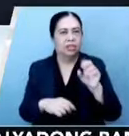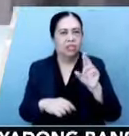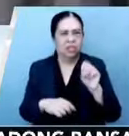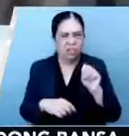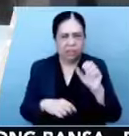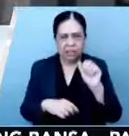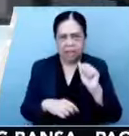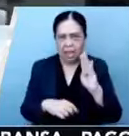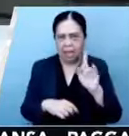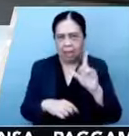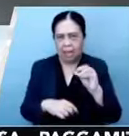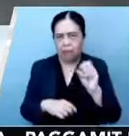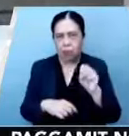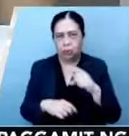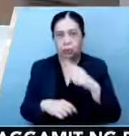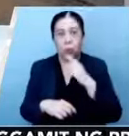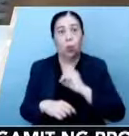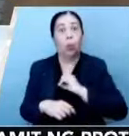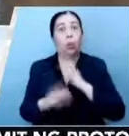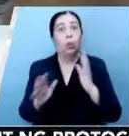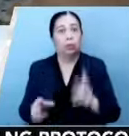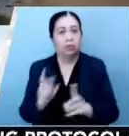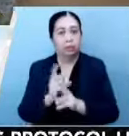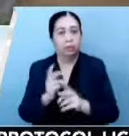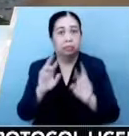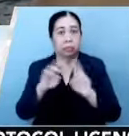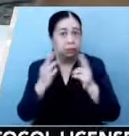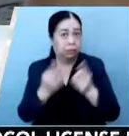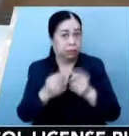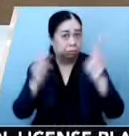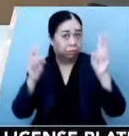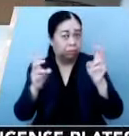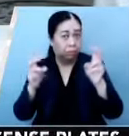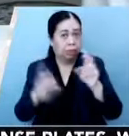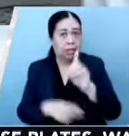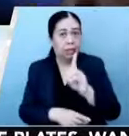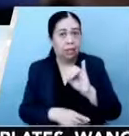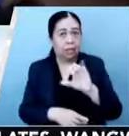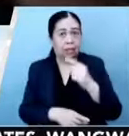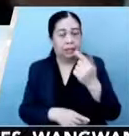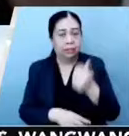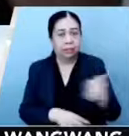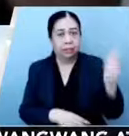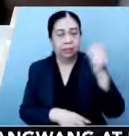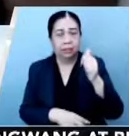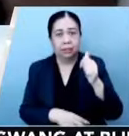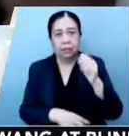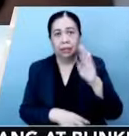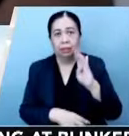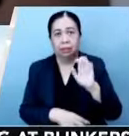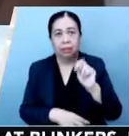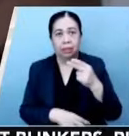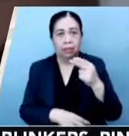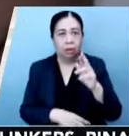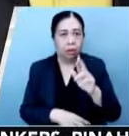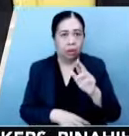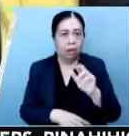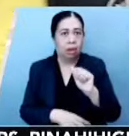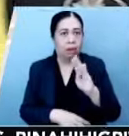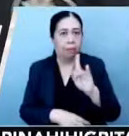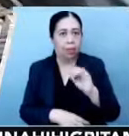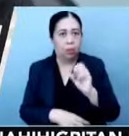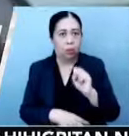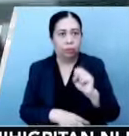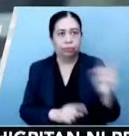nahuling van ang nagpakilalang kamag-anak daw ni DILG Secretary Benher Abalos. Pumunta siya dito sa ahensya upang makipag-usap. Noong